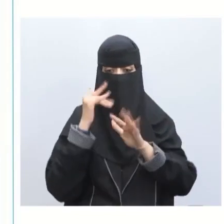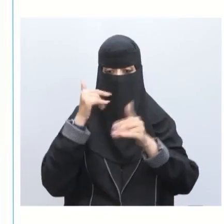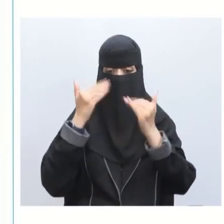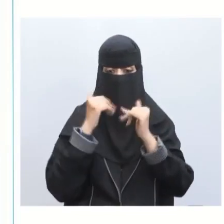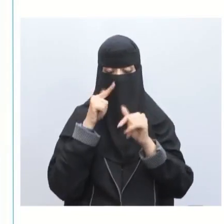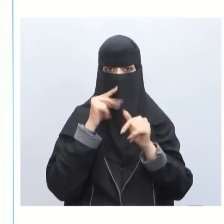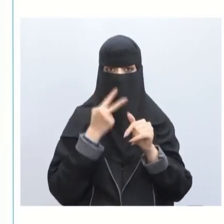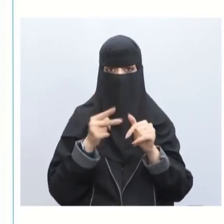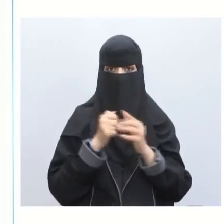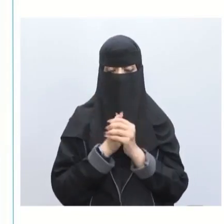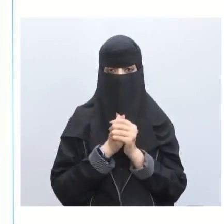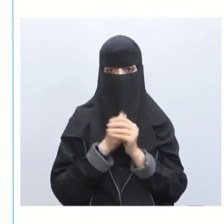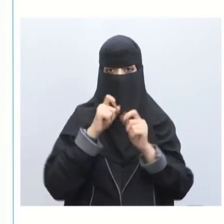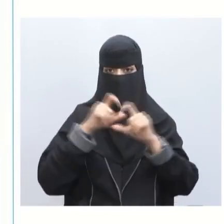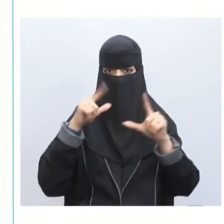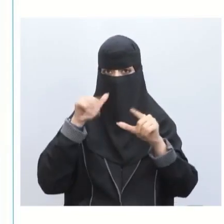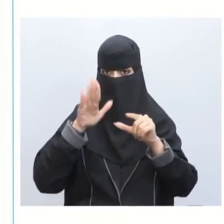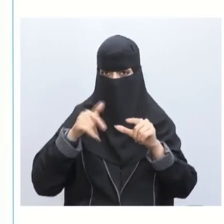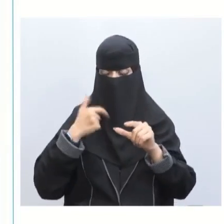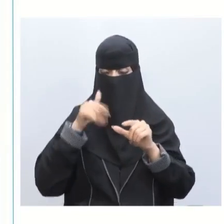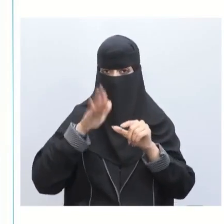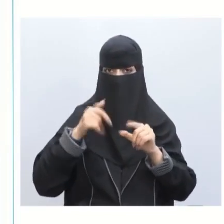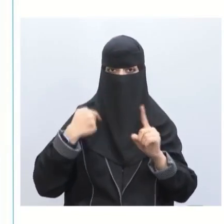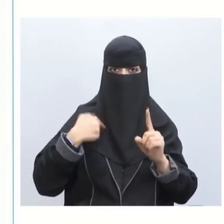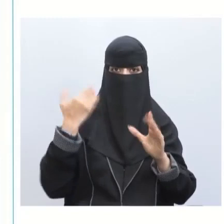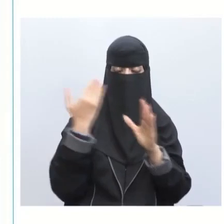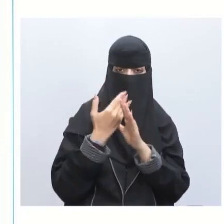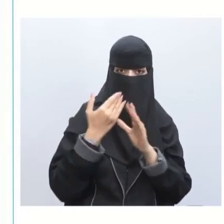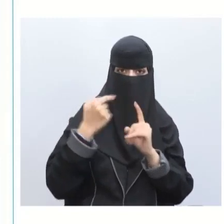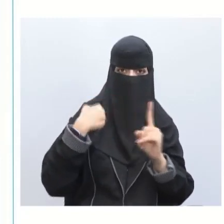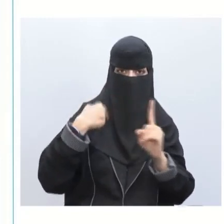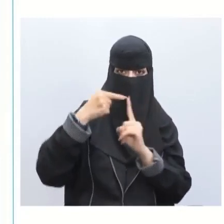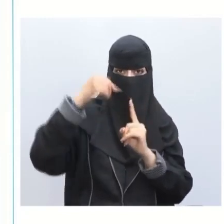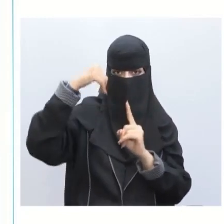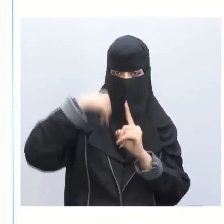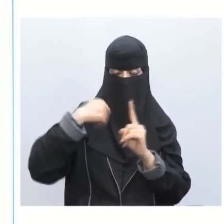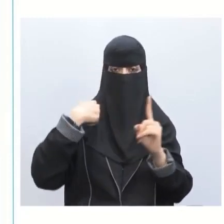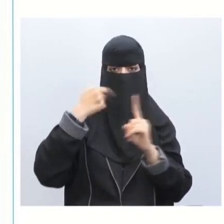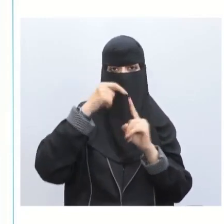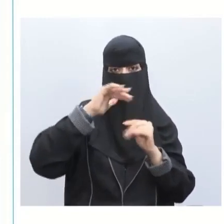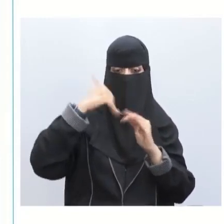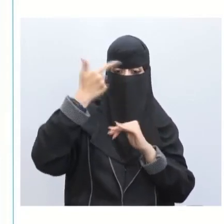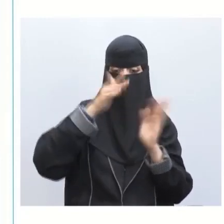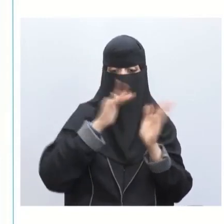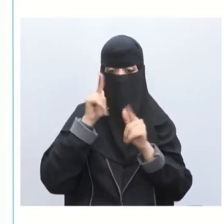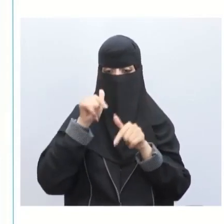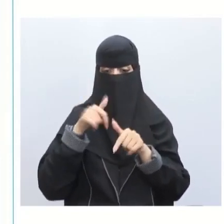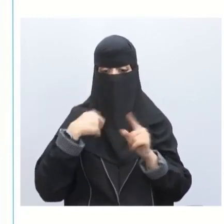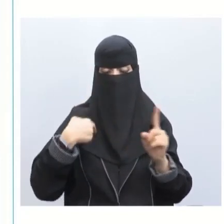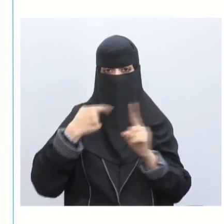التالي يتضح لدينا دوافع الداخليه والدوافع الخارجيه لدينا هنا